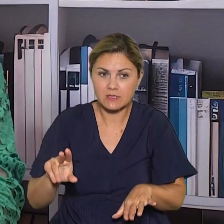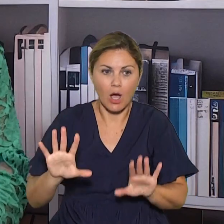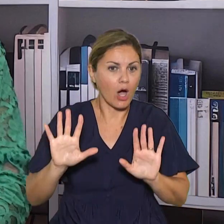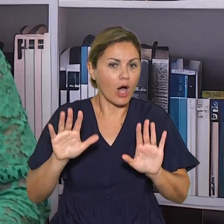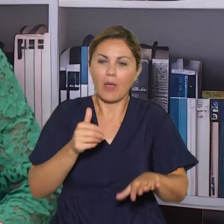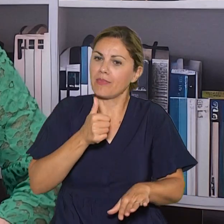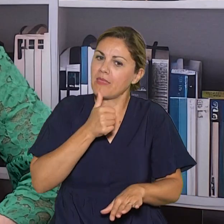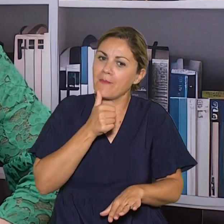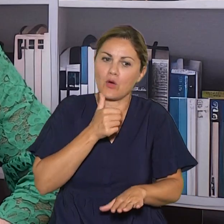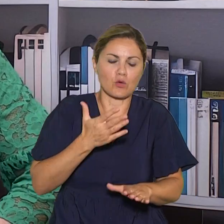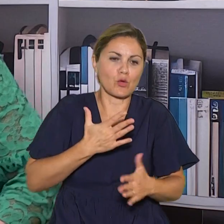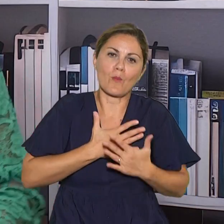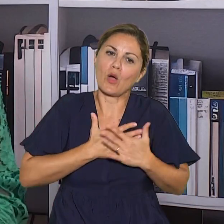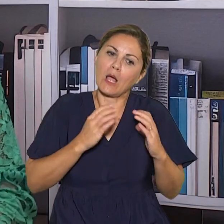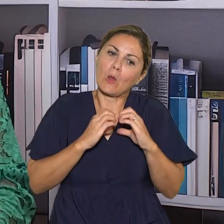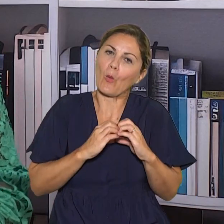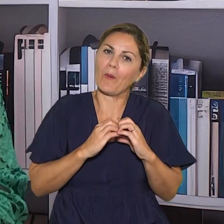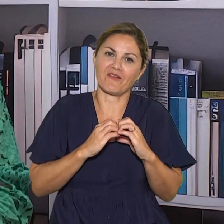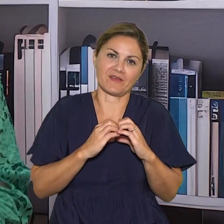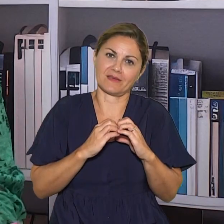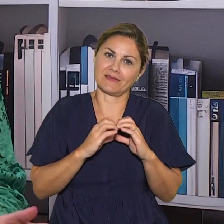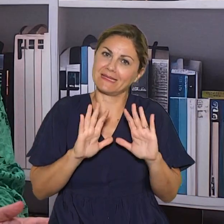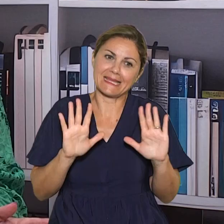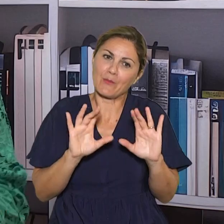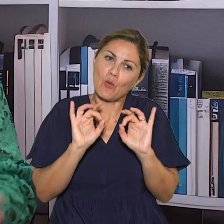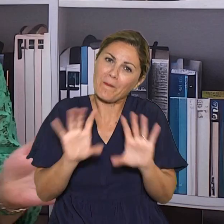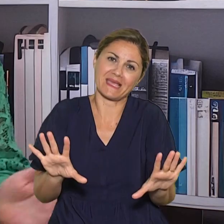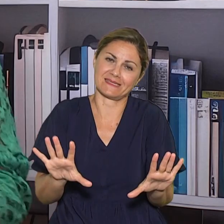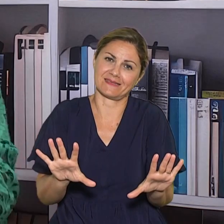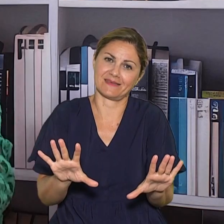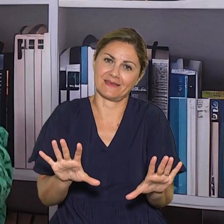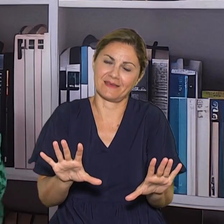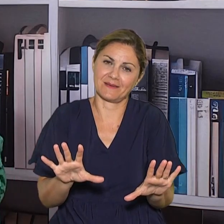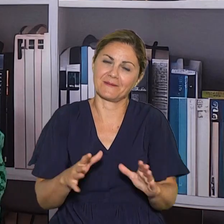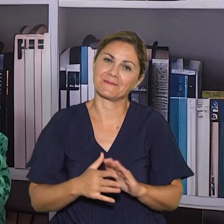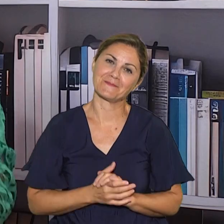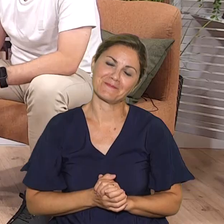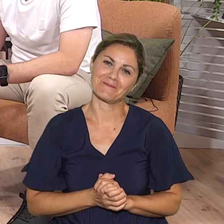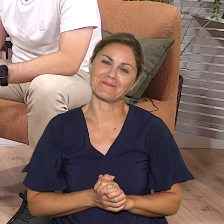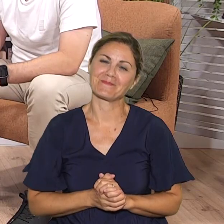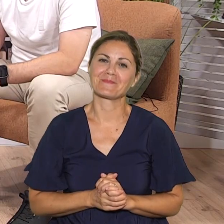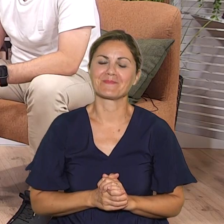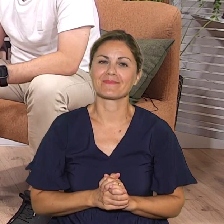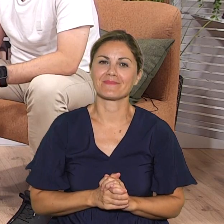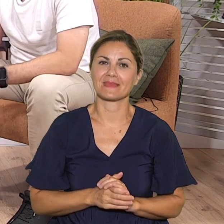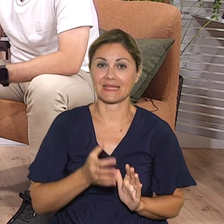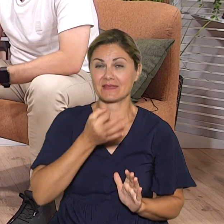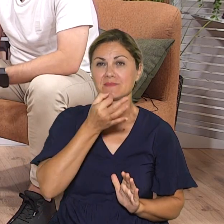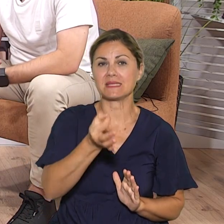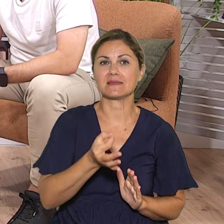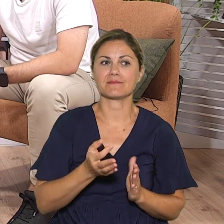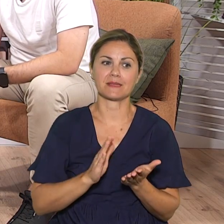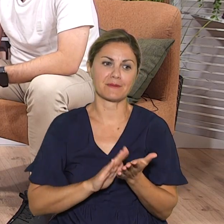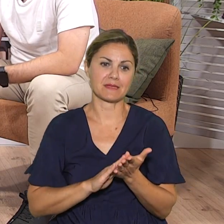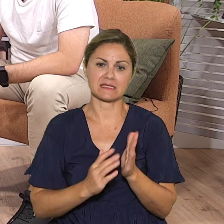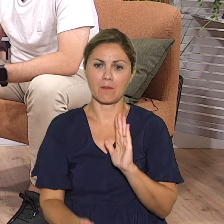Ja to jednostavno volim. To je moja ljubav i dio mog života. Evo, je li vam se ikada